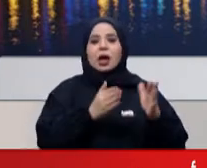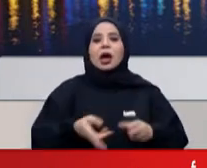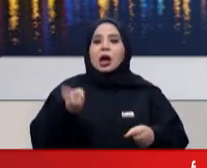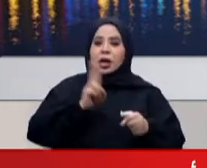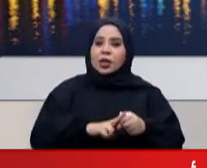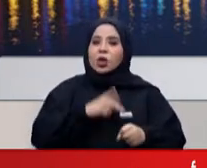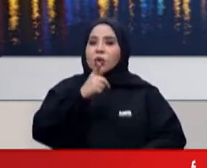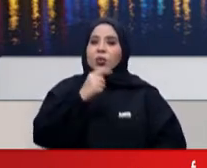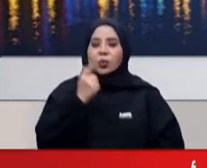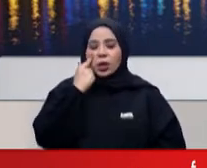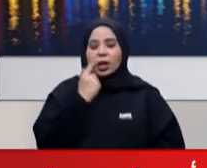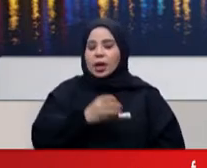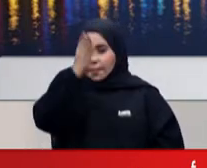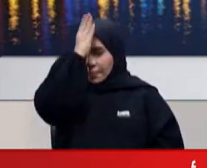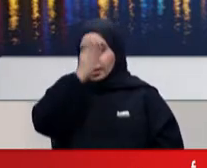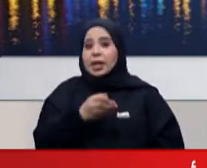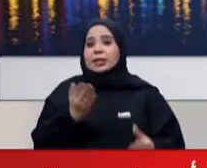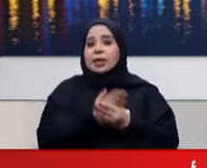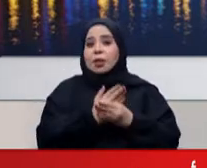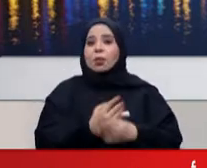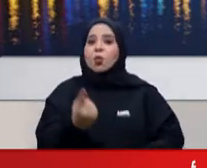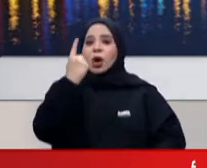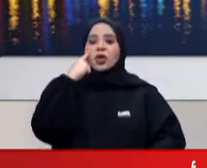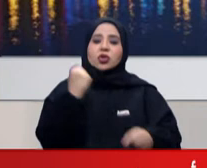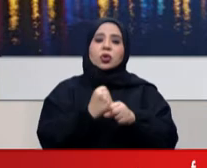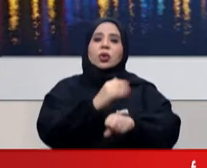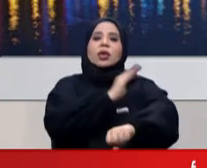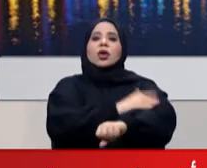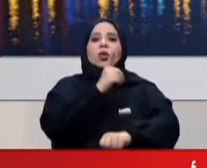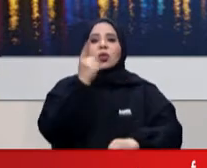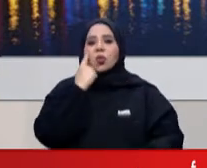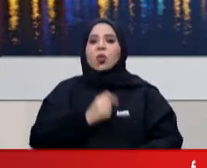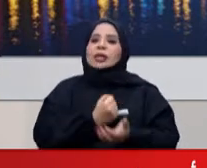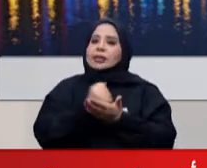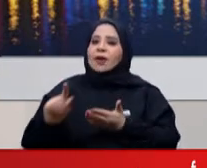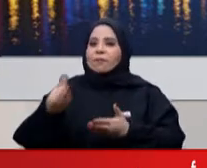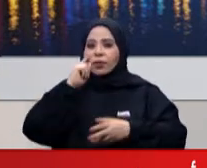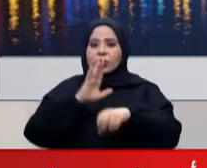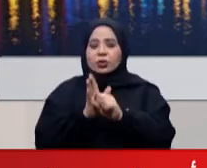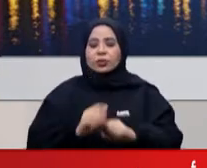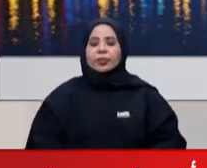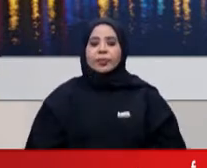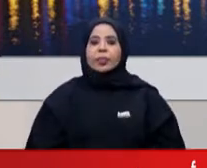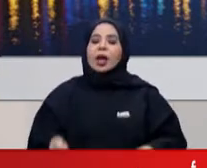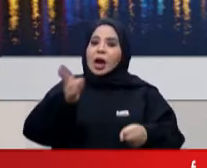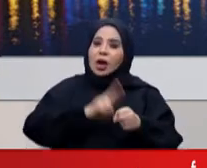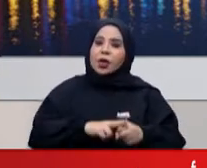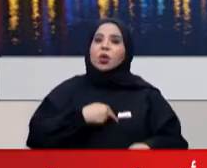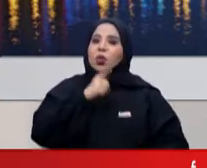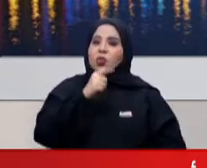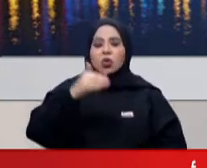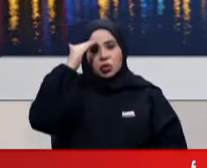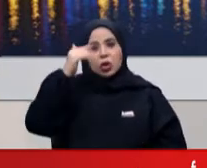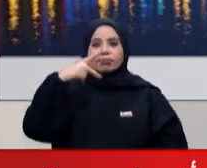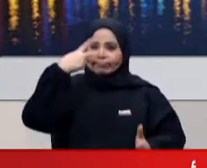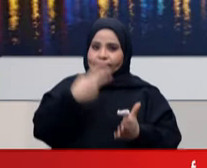على توجيهاته الملكية السامية بتوحيد الجهود الوطنية لمواجهة انعكاسات فيروس كورونا COVID-19، وأنا أشيد بقرار مجلس